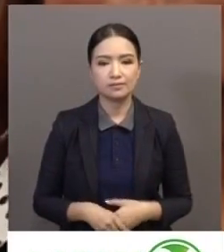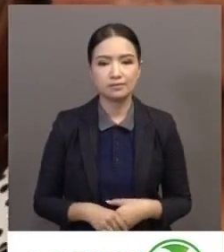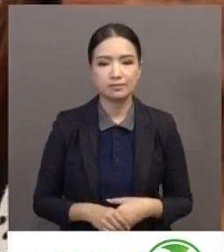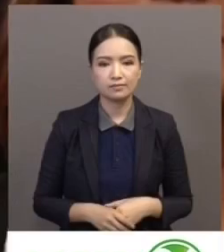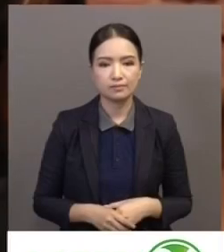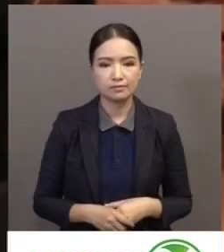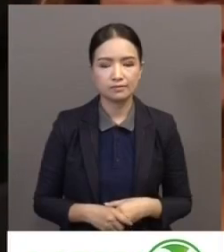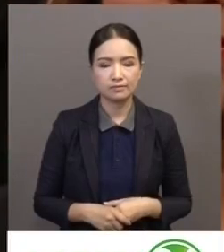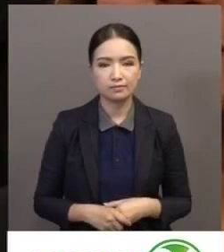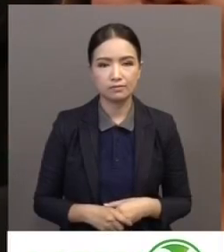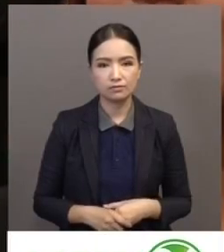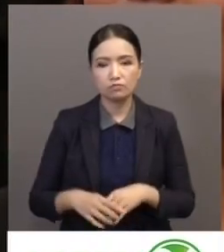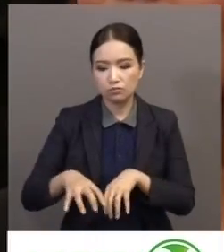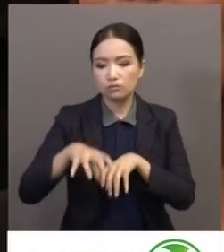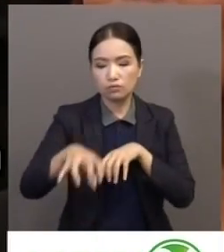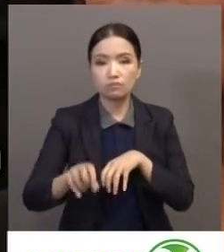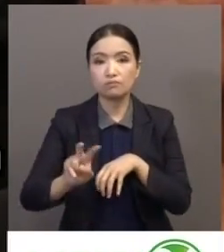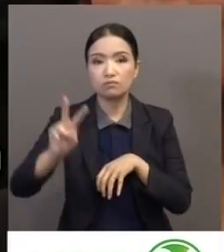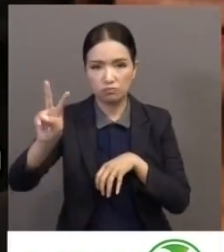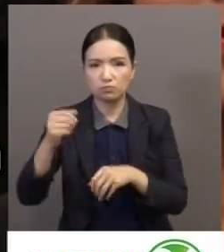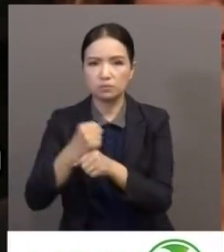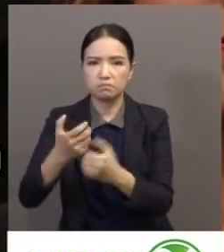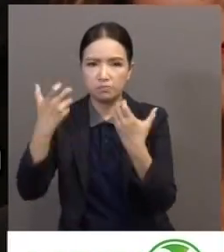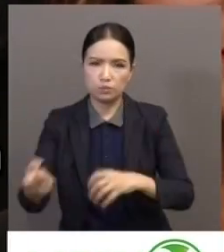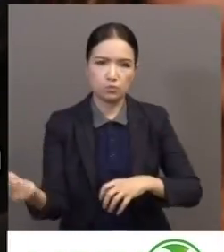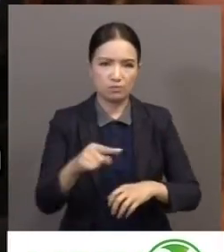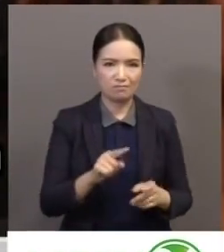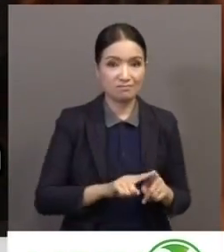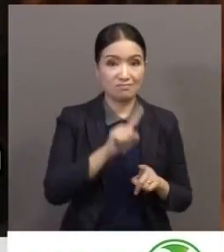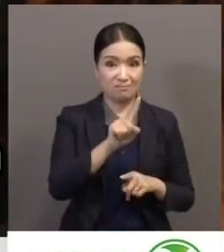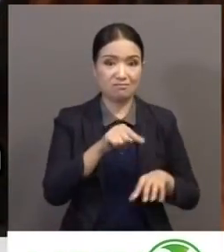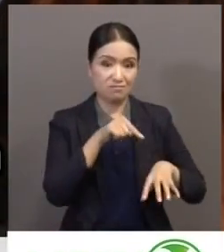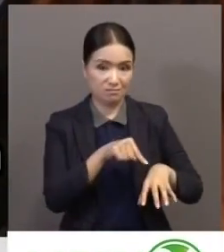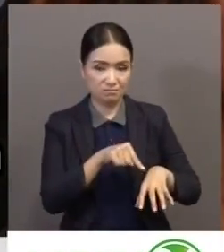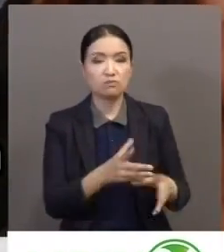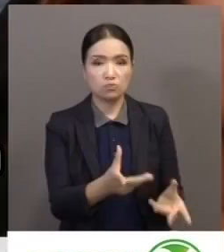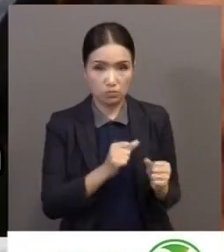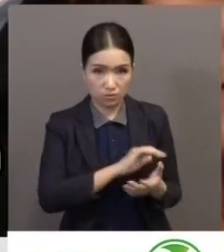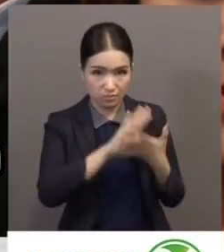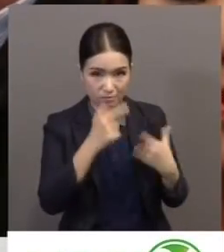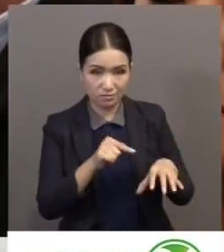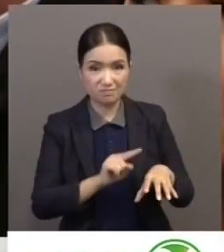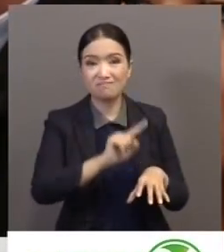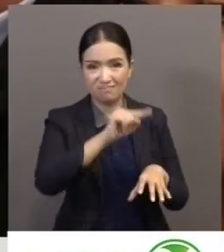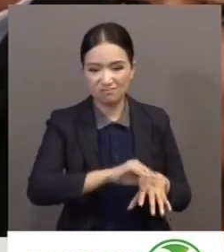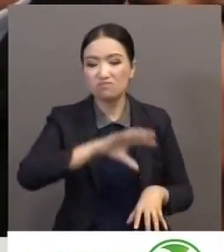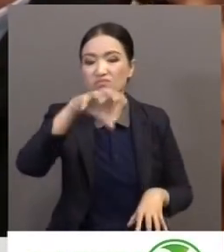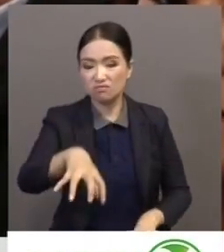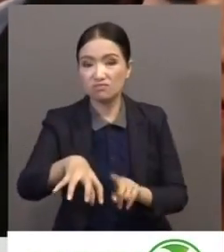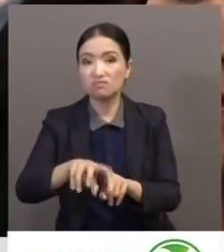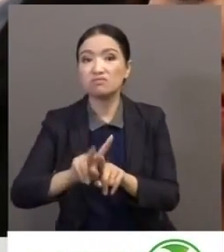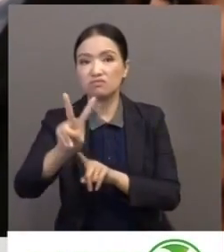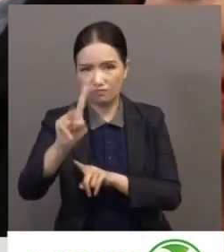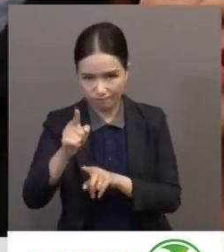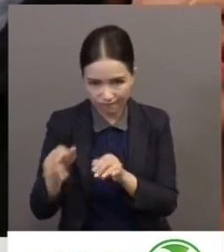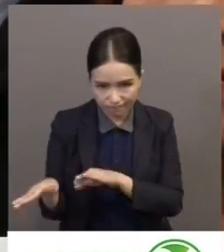พื้นที่ของอันที่2เนี่ยต้องทำงานเยอะกว่าที่1เพราะว่าอันที่1เราได้มาตอนที่ขออนุญาตเสร็จหมดแล้วนะครับอันที่2นี่เหมือนกับกรีนฟิ